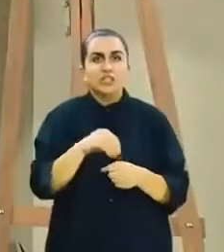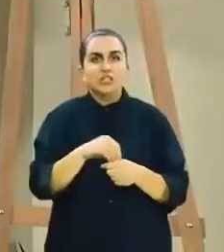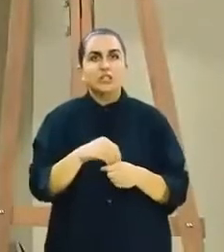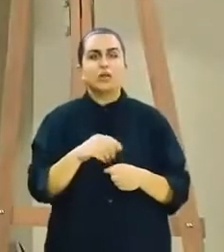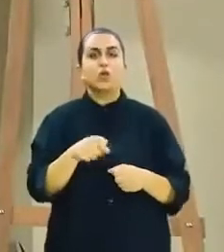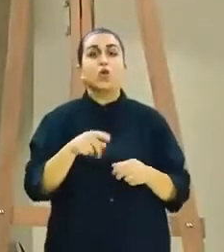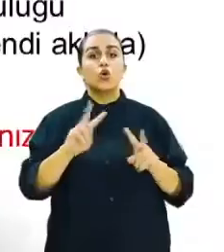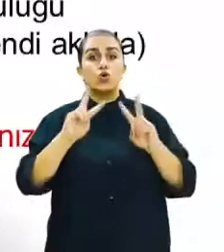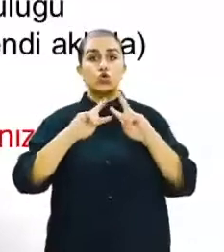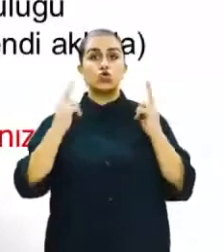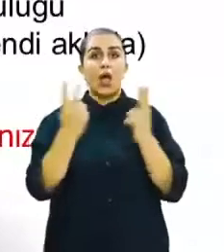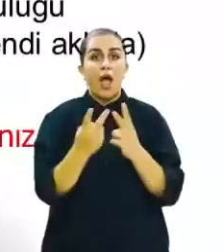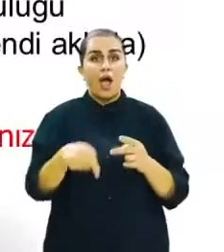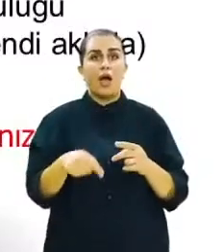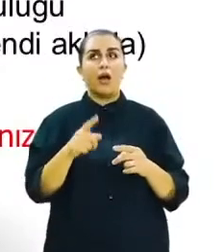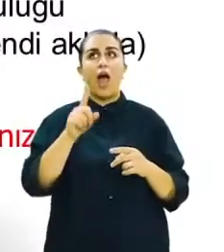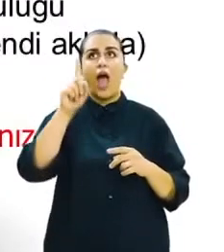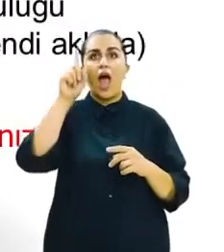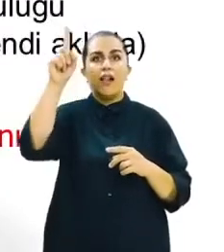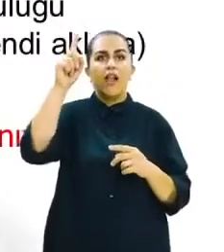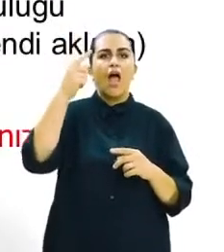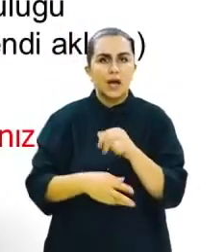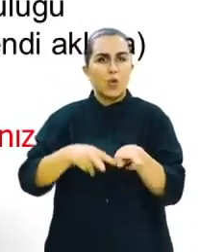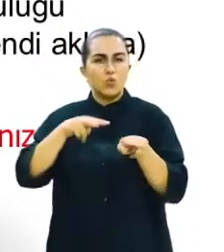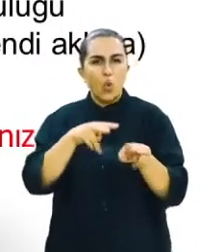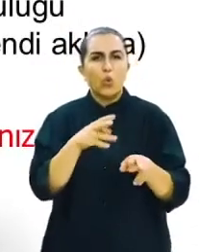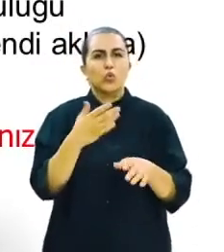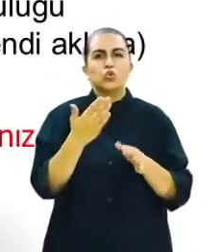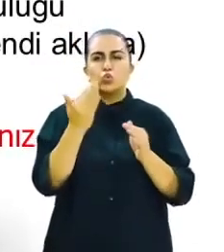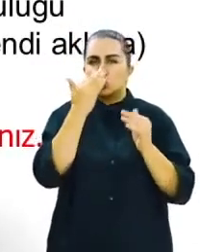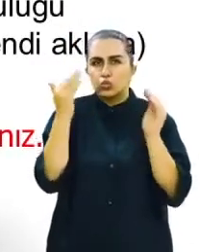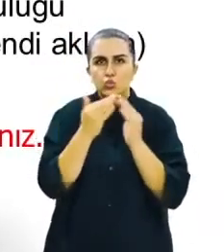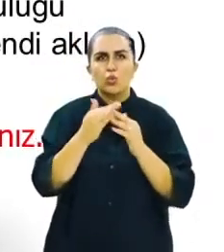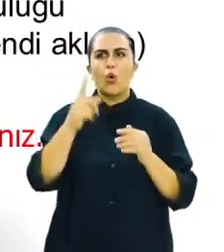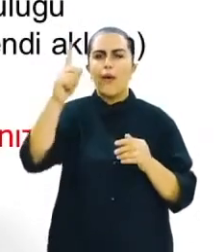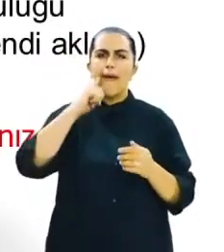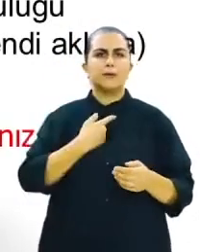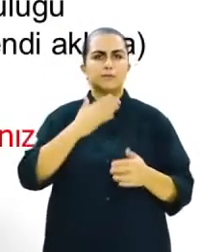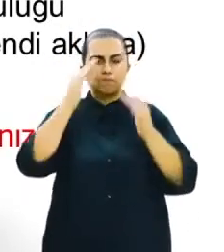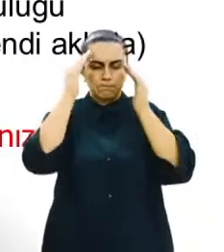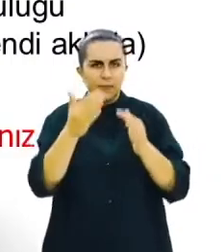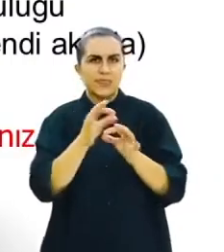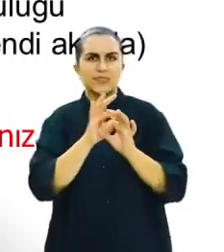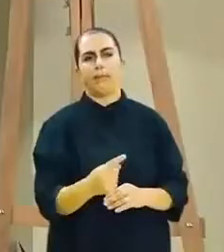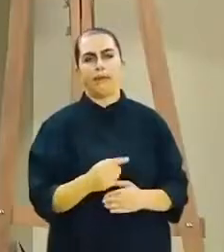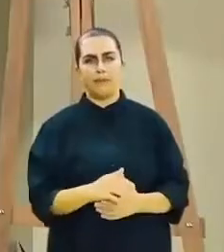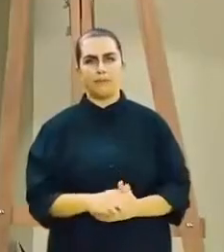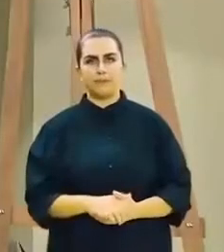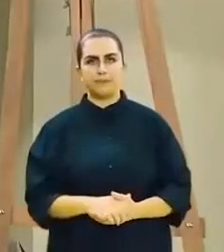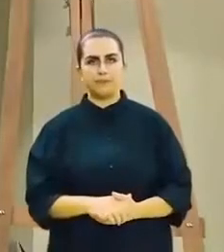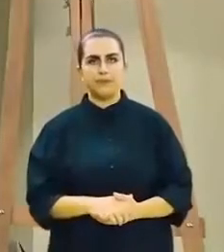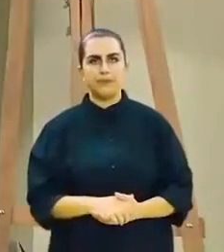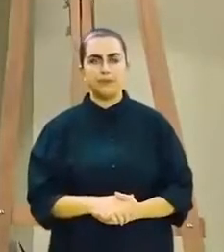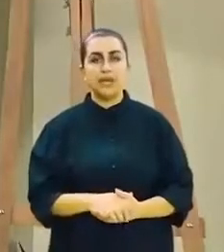halifeliği dünyada Allah'ın iradesine uygun yaşama onun emirleri doğrultusunda hareket etmektir